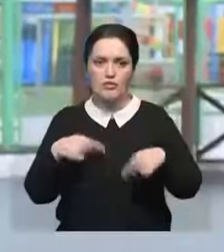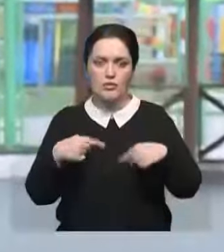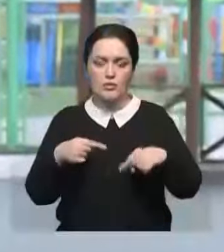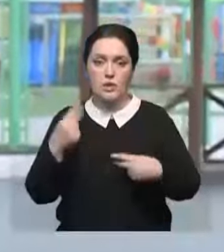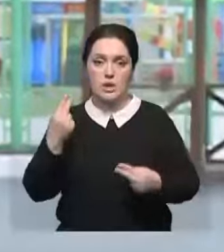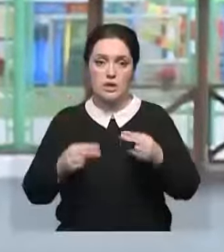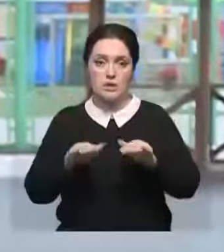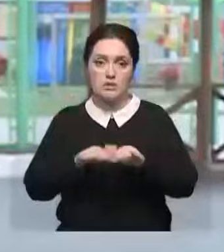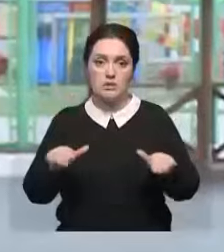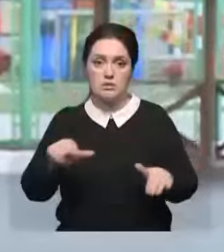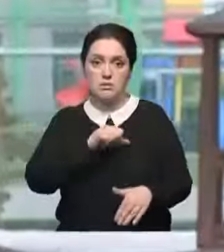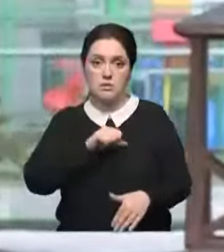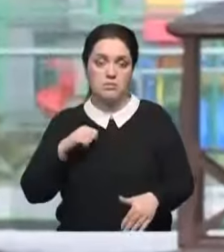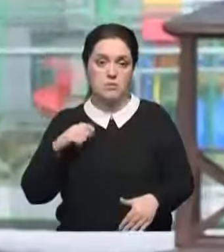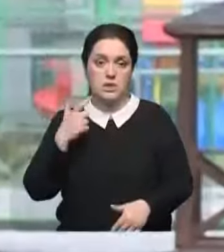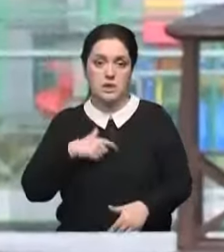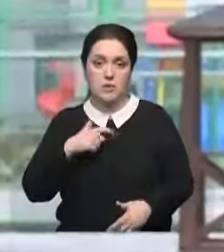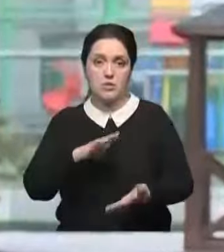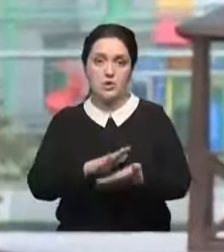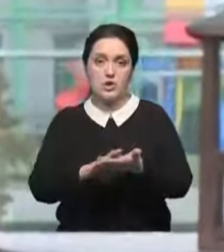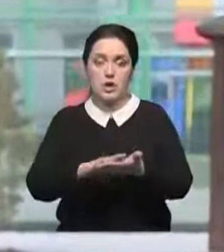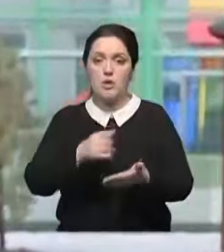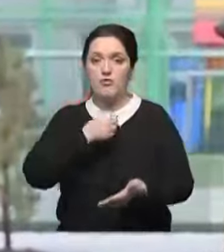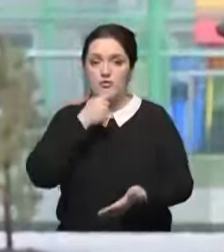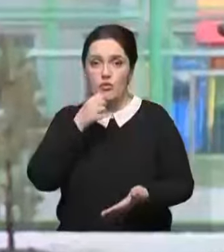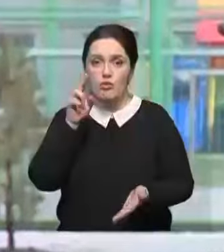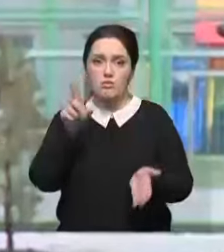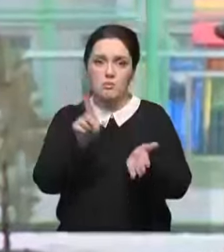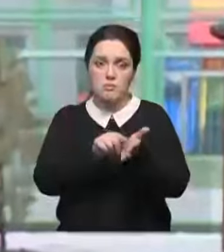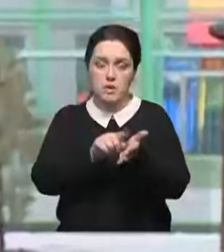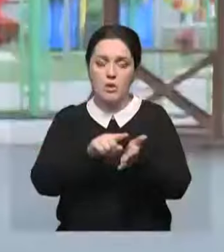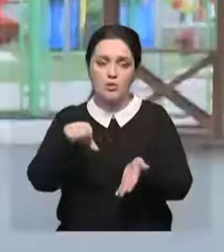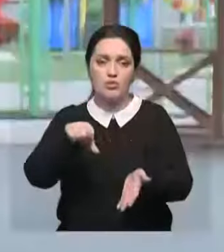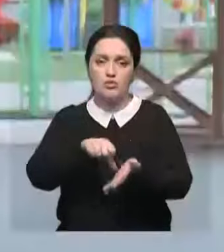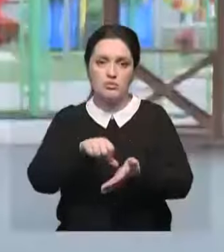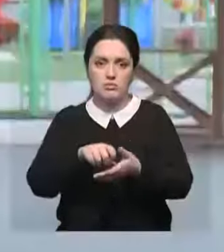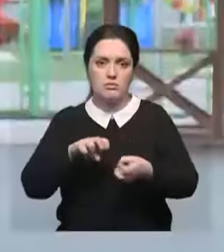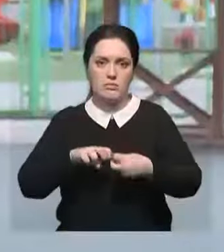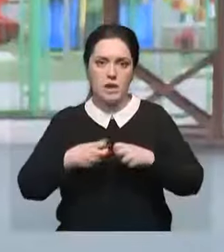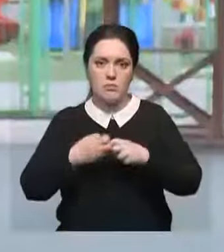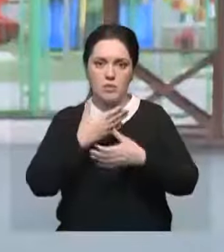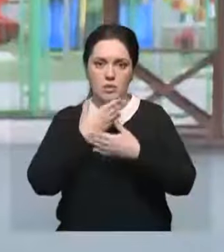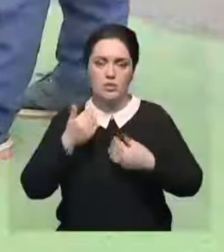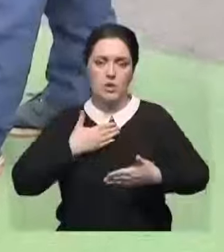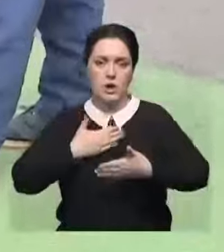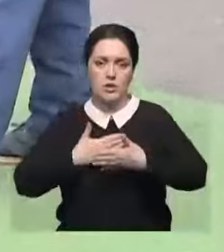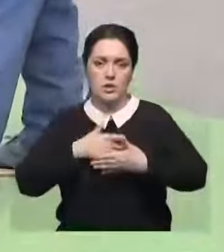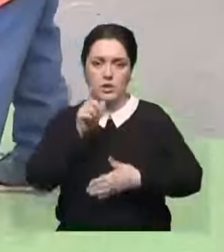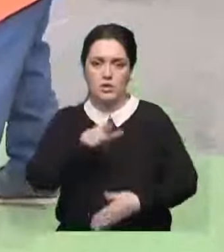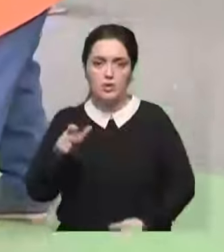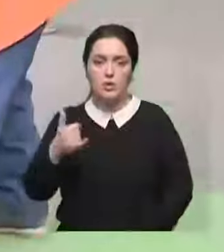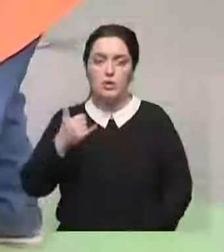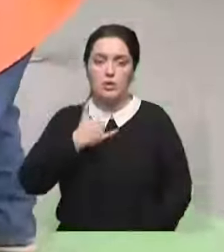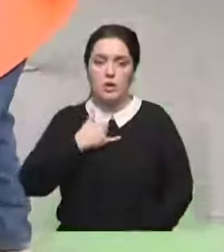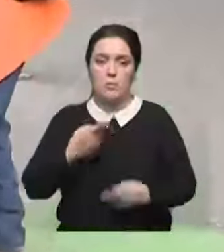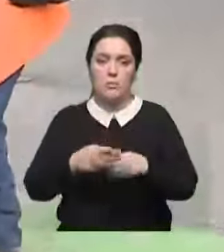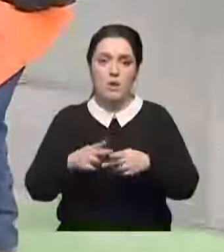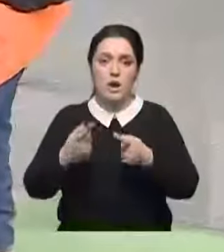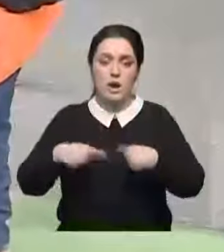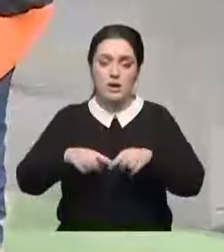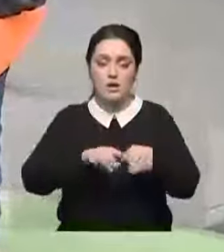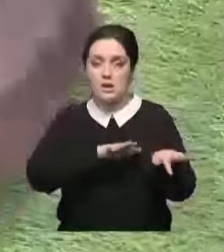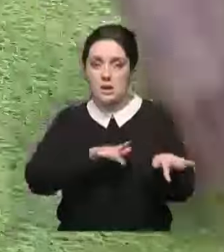играть. Дети сами себе чистили. А взрослые пенсионеры выходят тоже без проблем. Активные жители у нас. Организаторы акции по санитарной